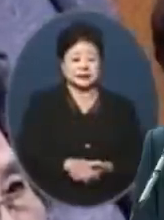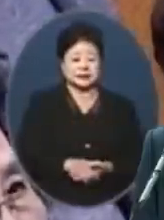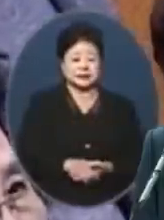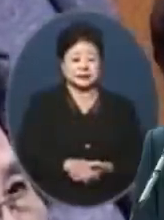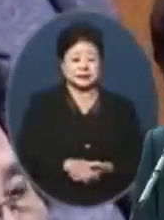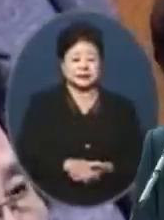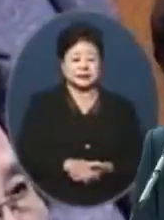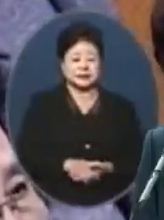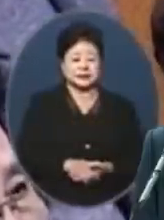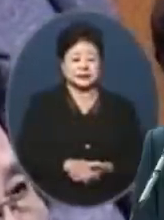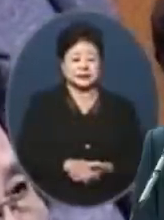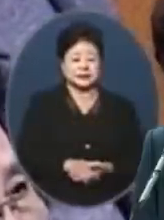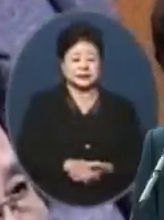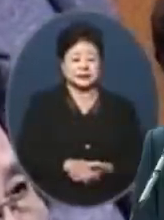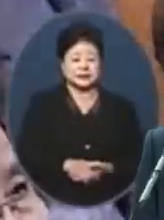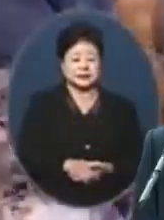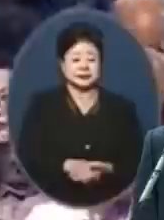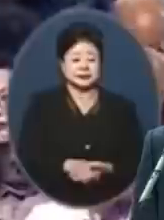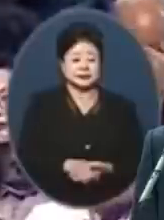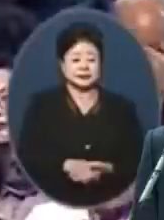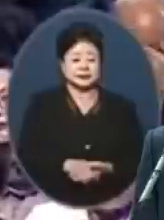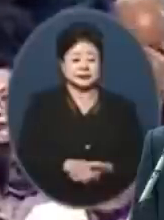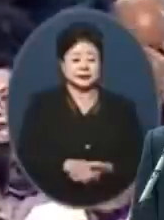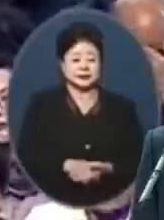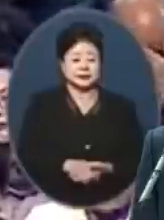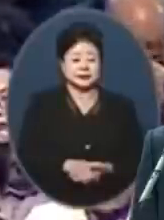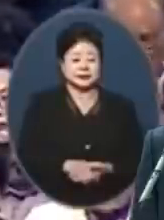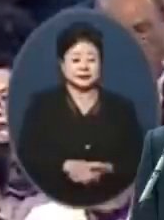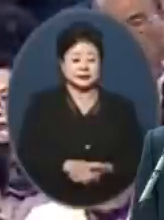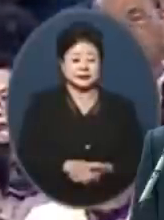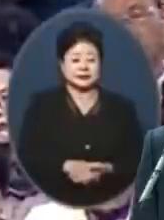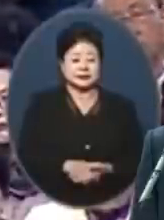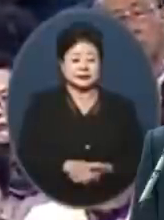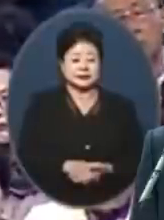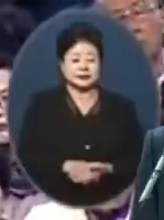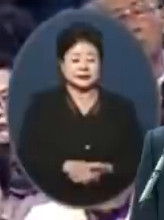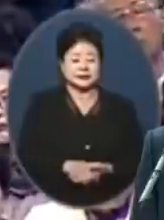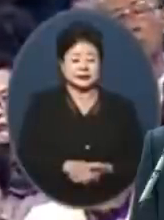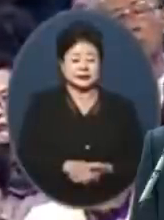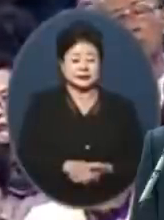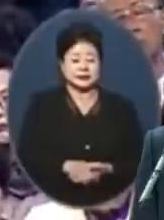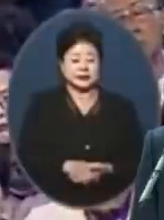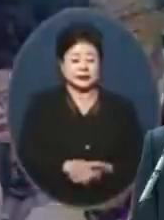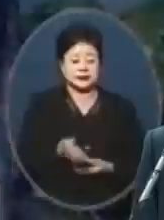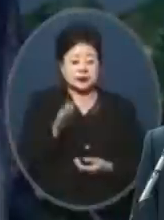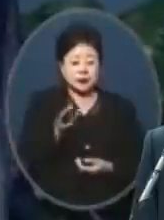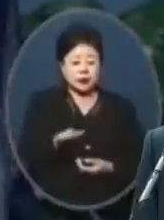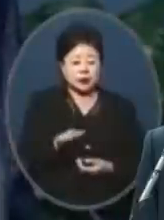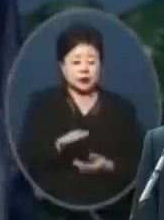died on the cross for you, he gave you righteousness by forgiving you of your sins. 그리고